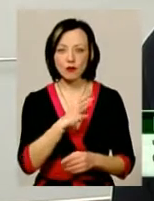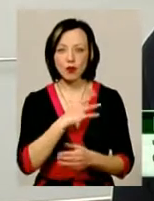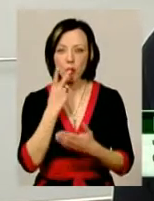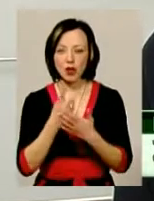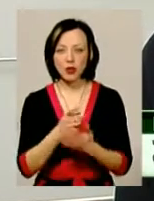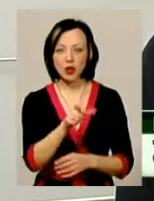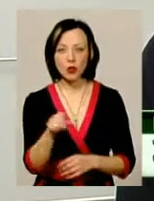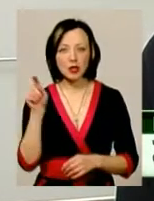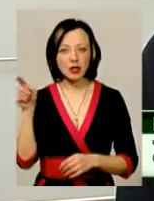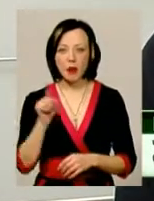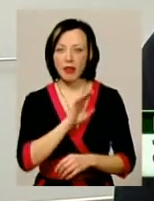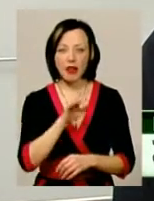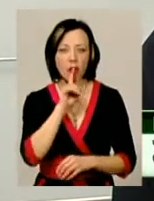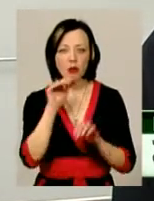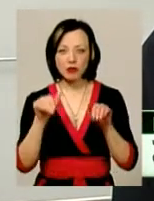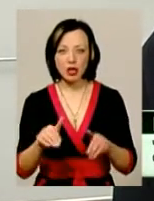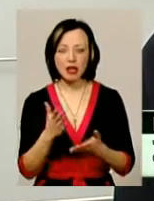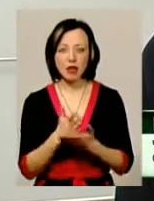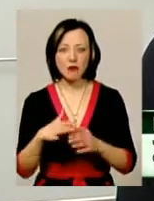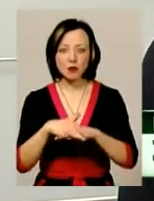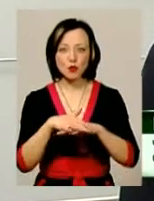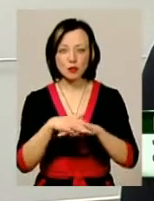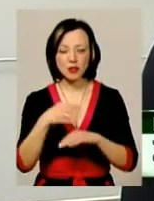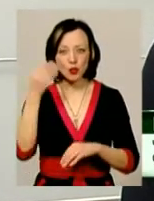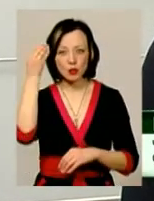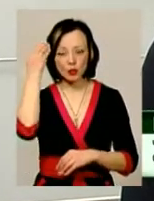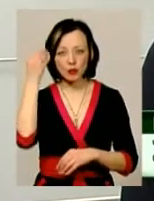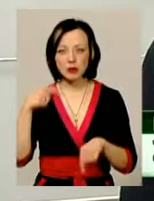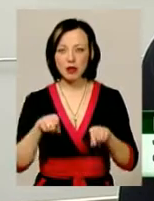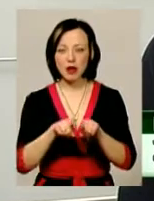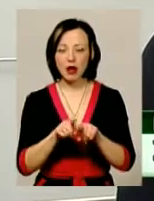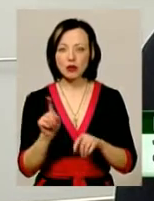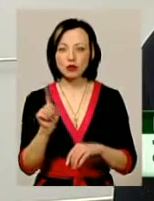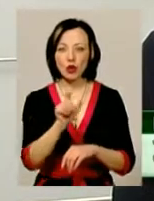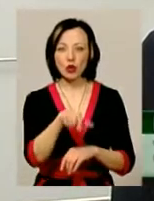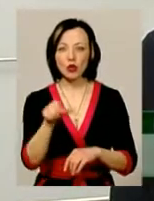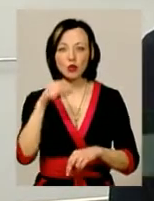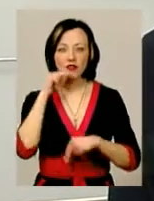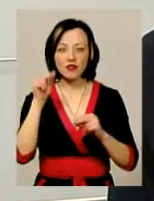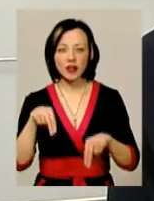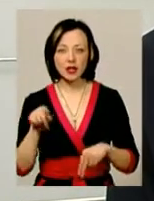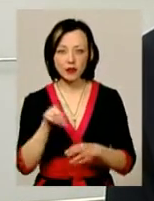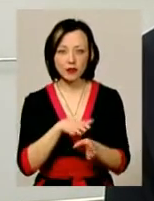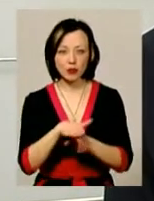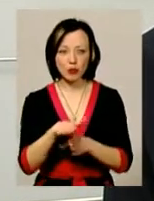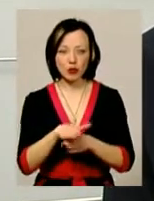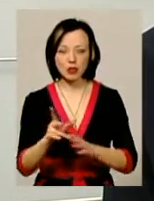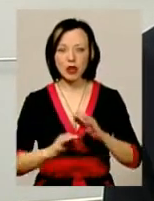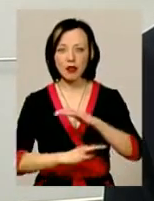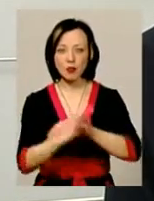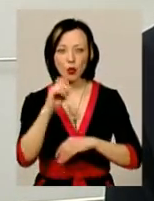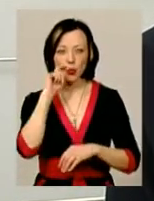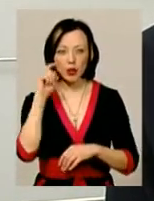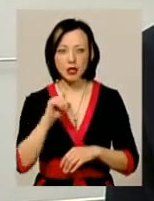що люди там не мовчали, тому що є в суспільстві певний закид, що люди винні в тому, що відбулося на сході